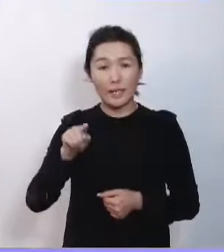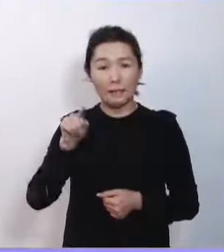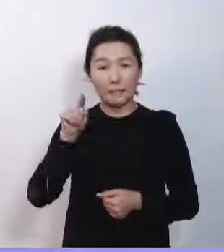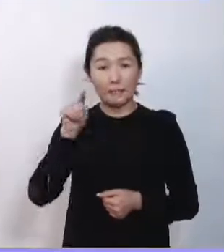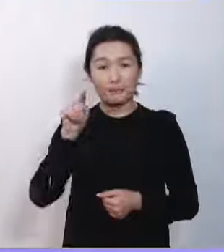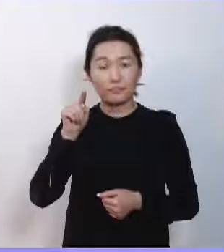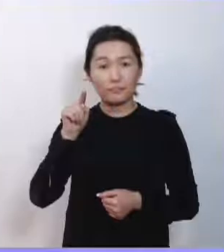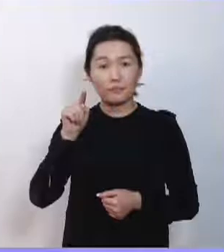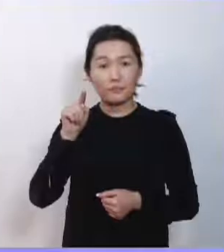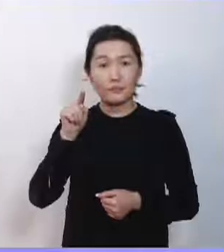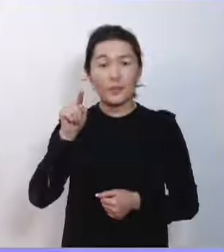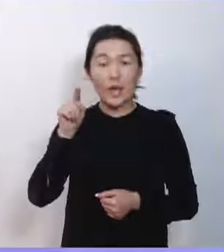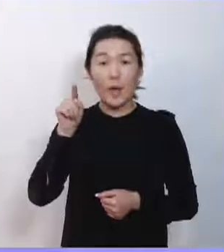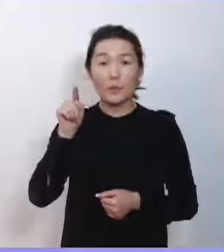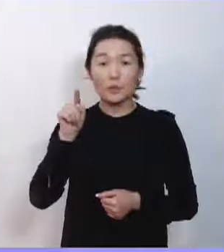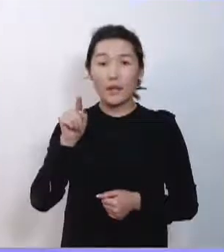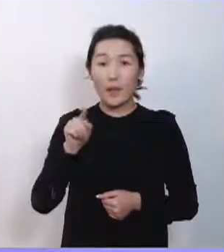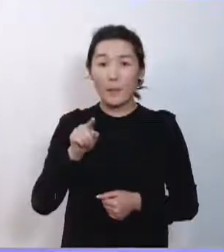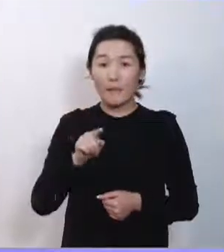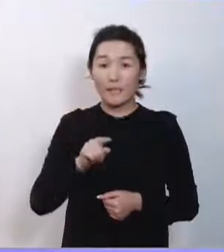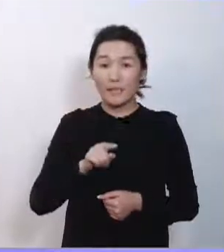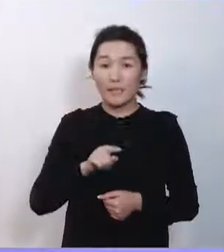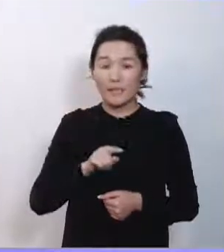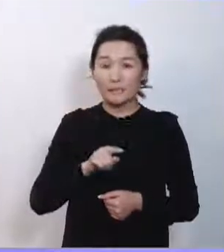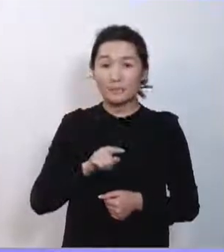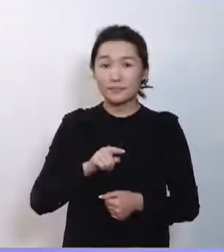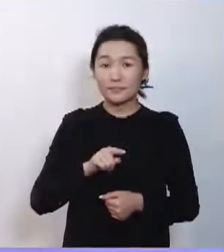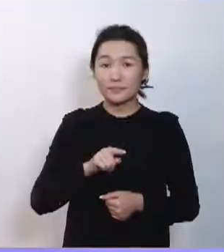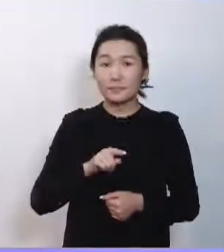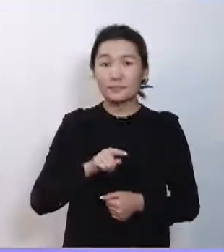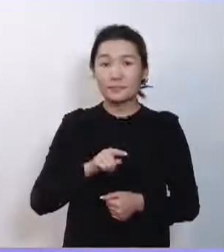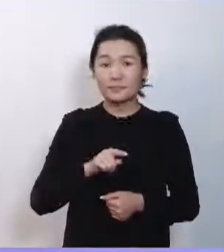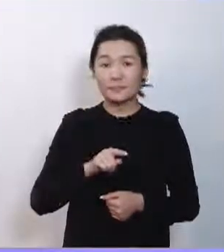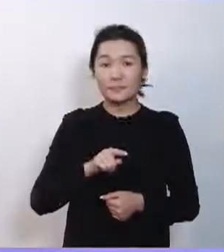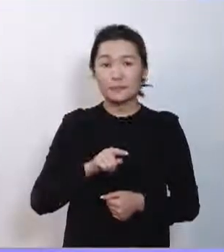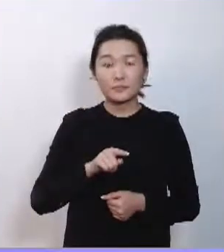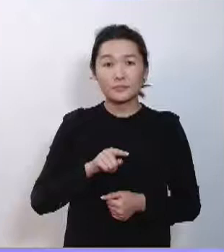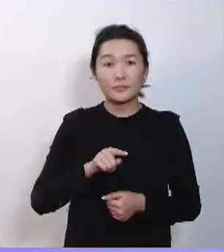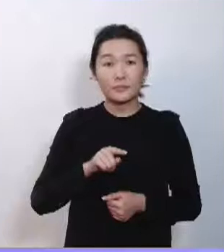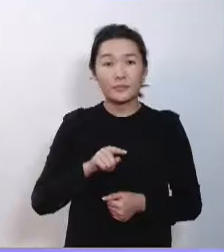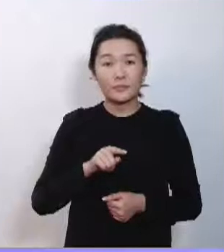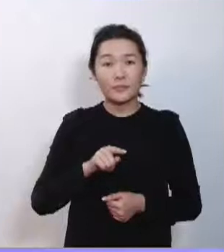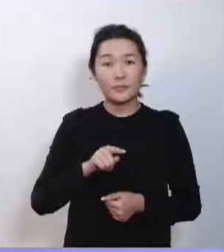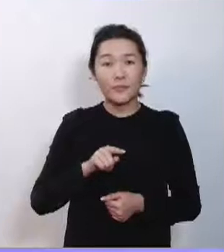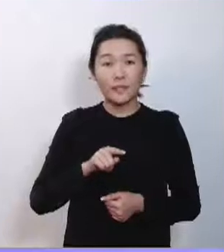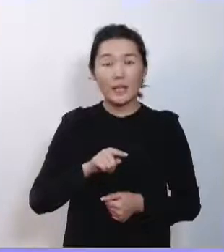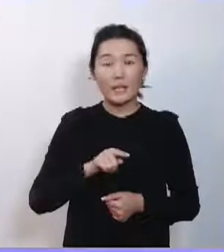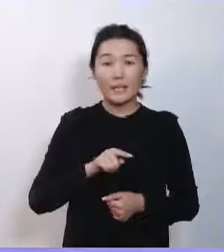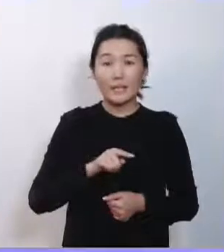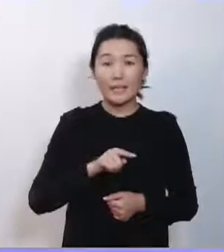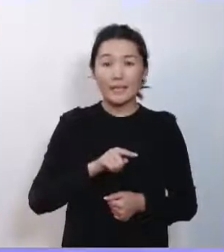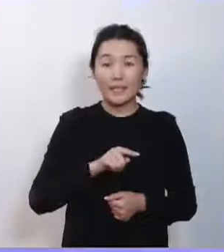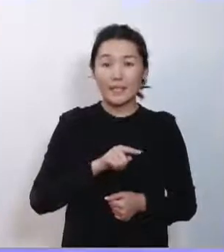закругление, опускаем вниз прямую линию. Не дойдя